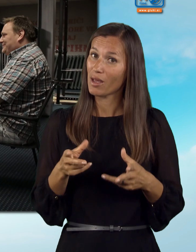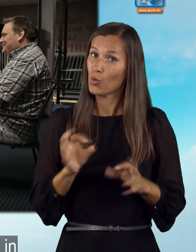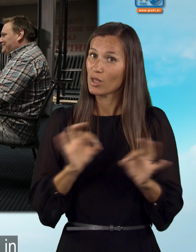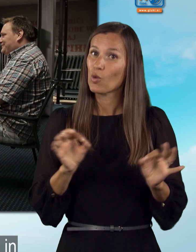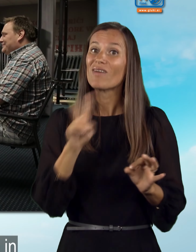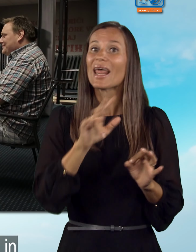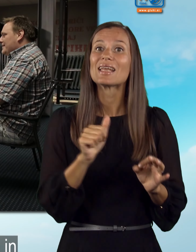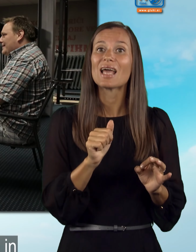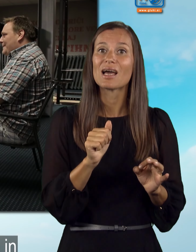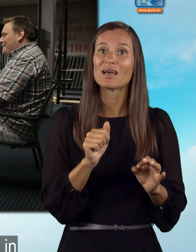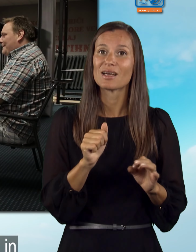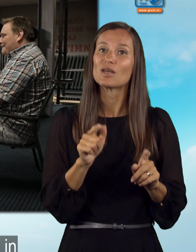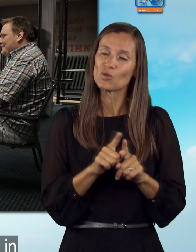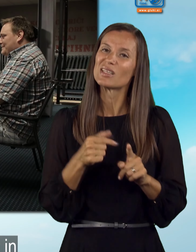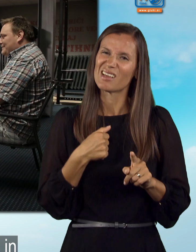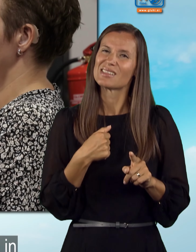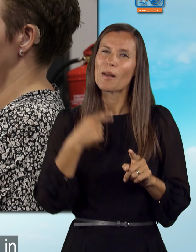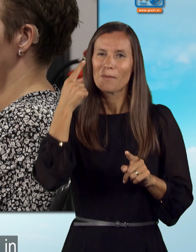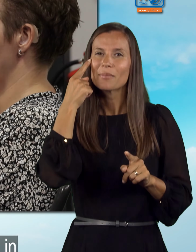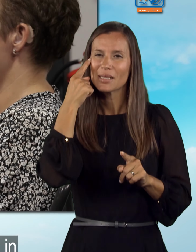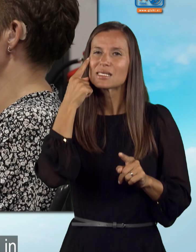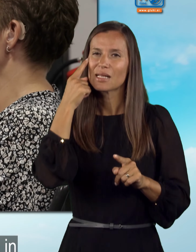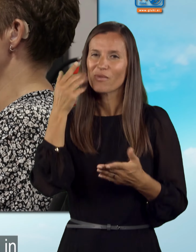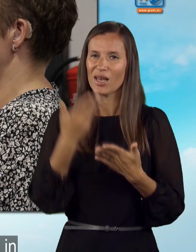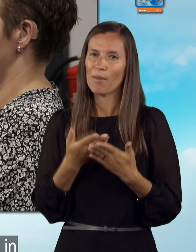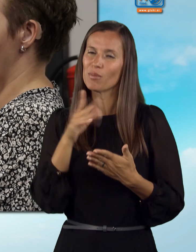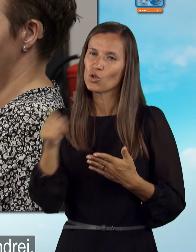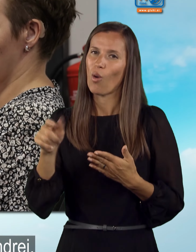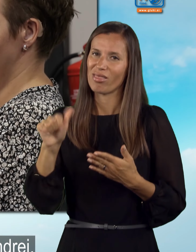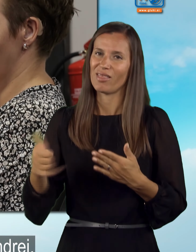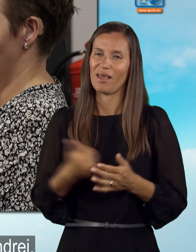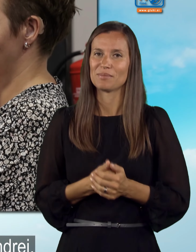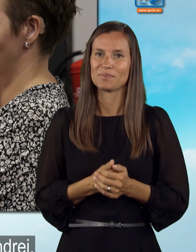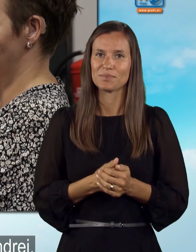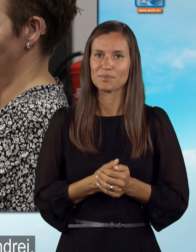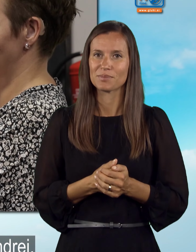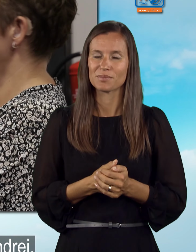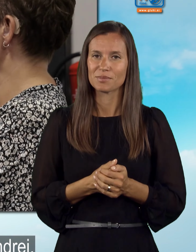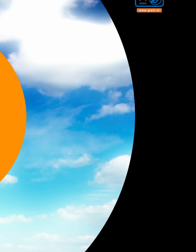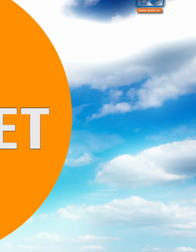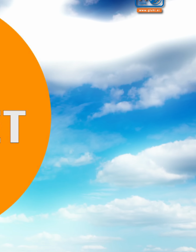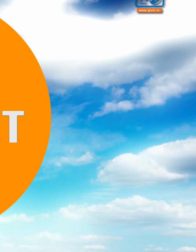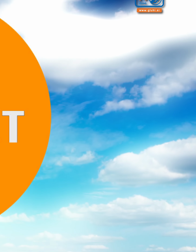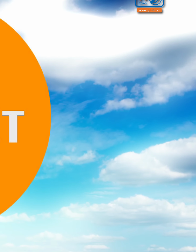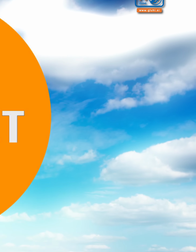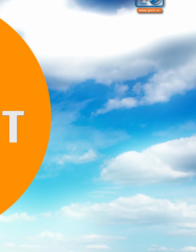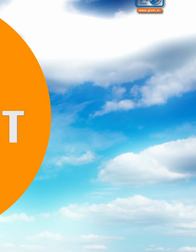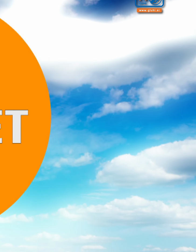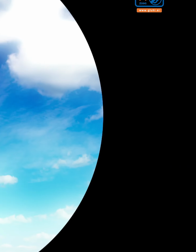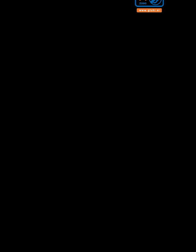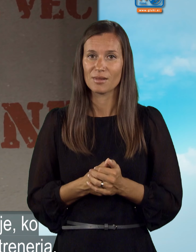redu. Ok, Valerija? Ravno tako jaz mislim in verjamem, da bo to Andrej.